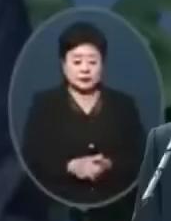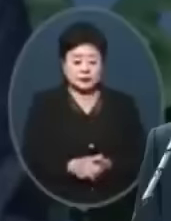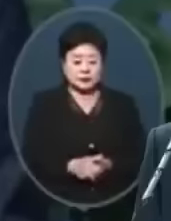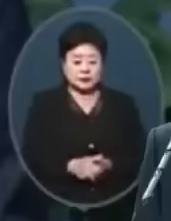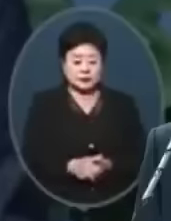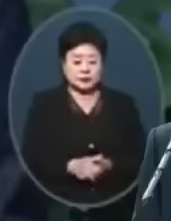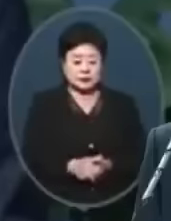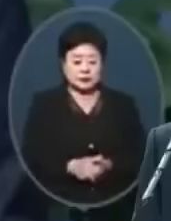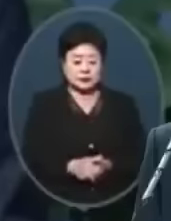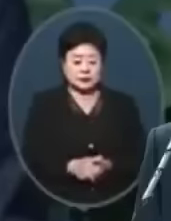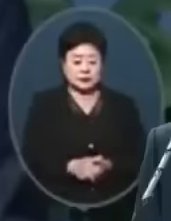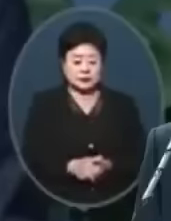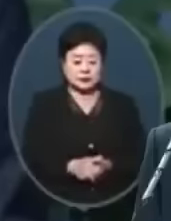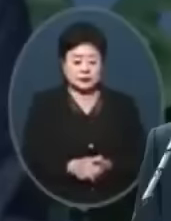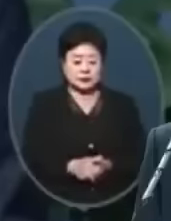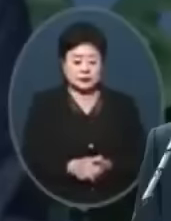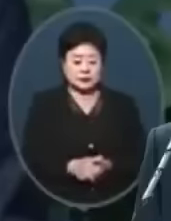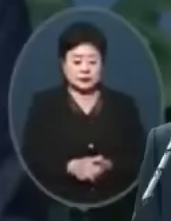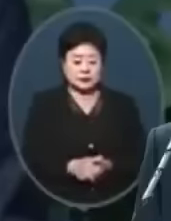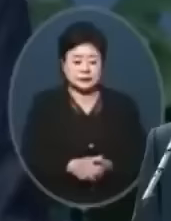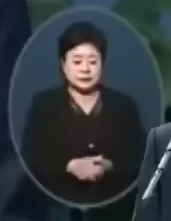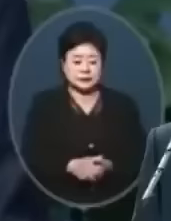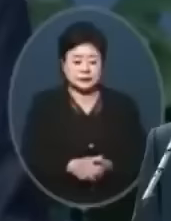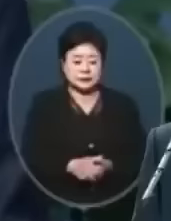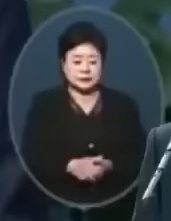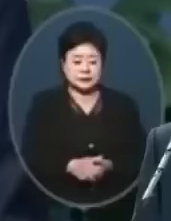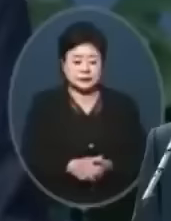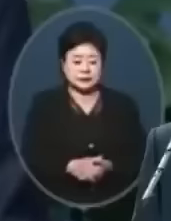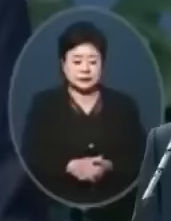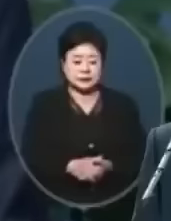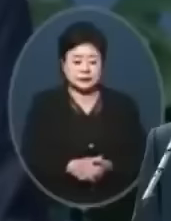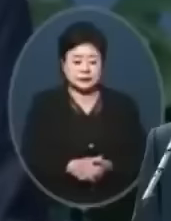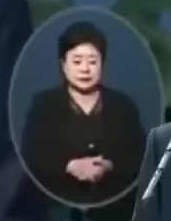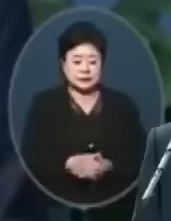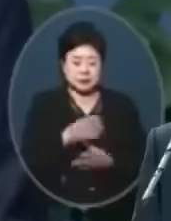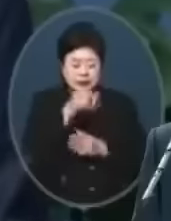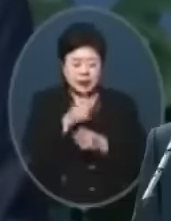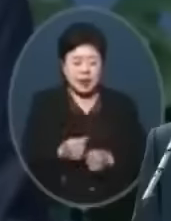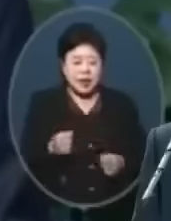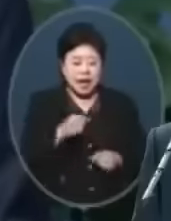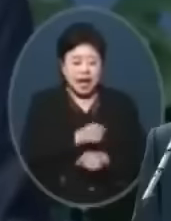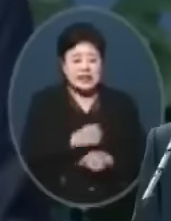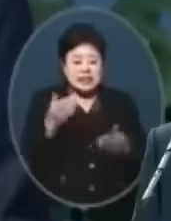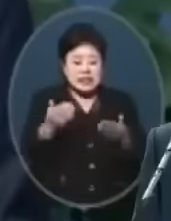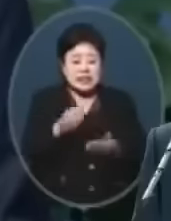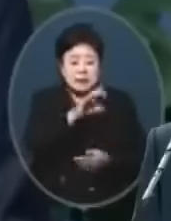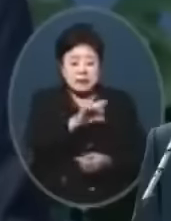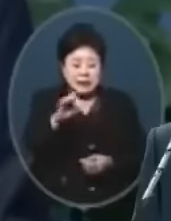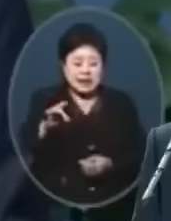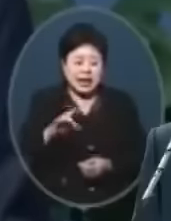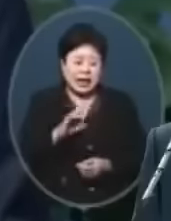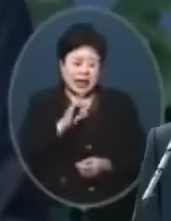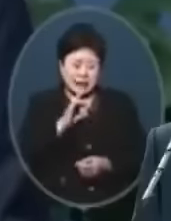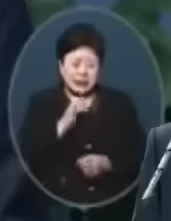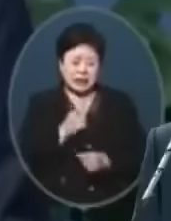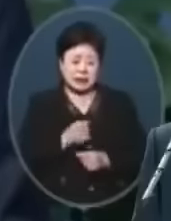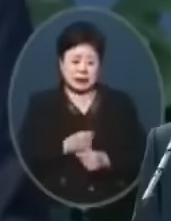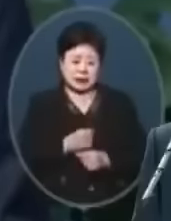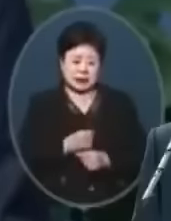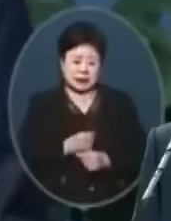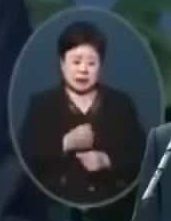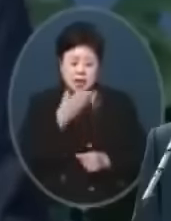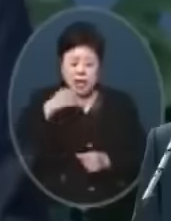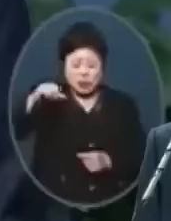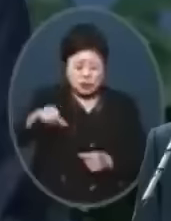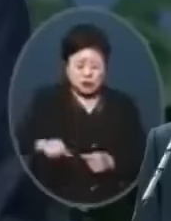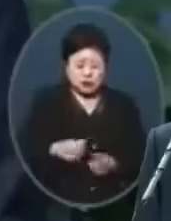하는 것마다 안내는